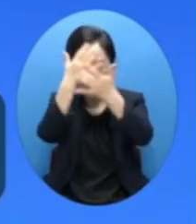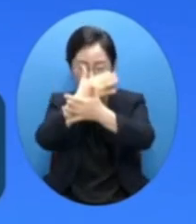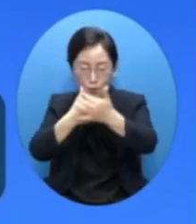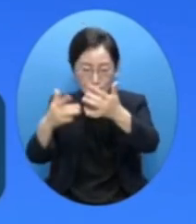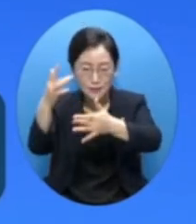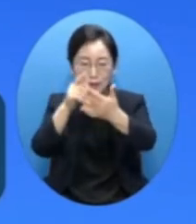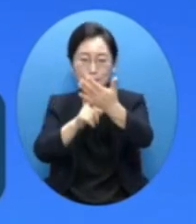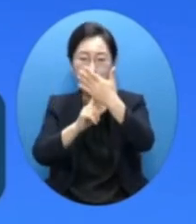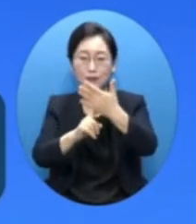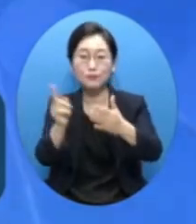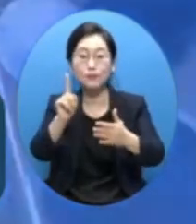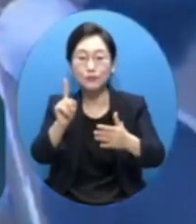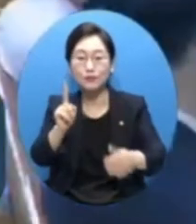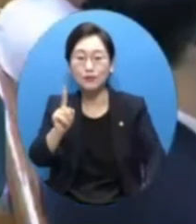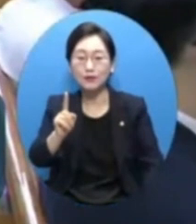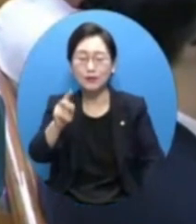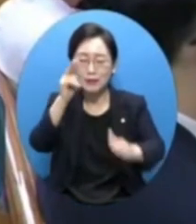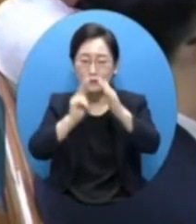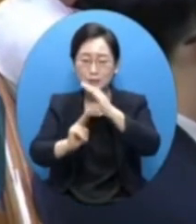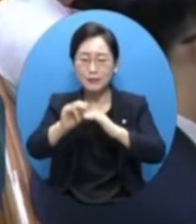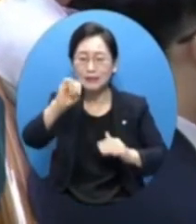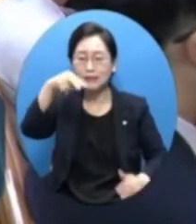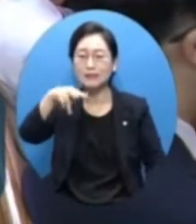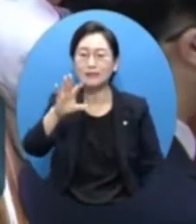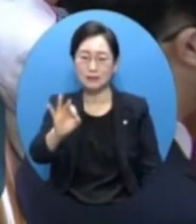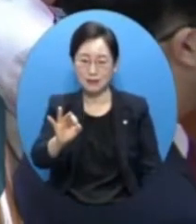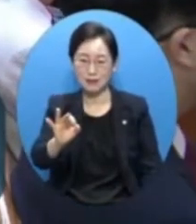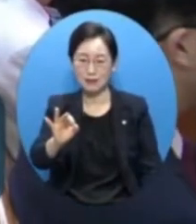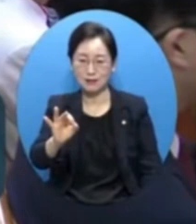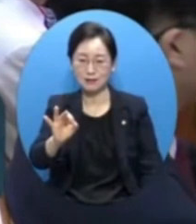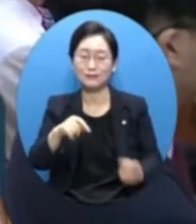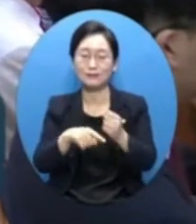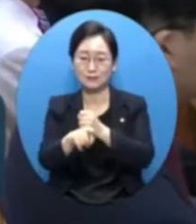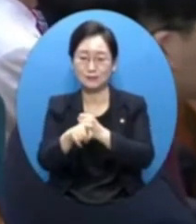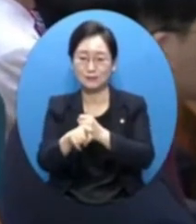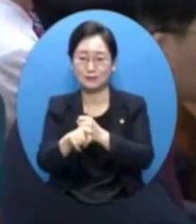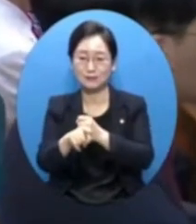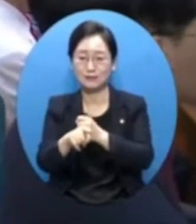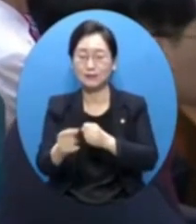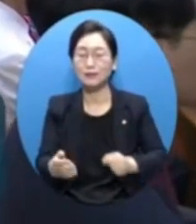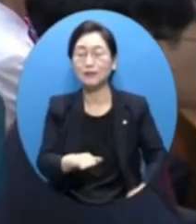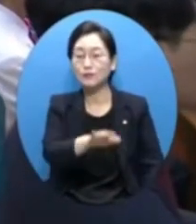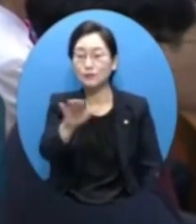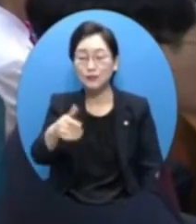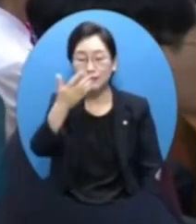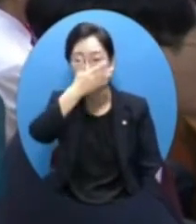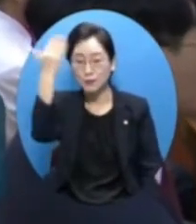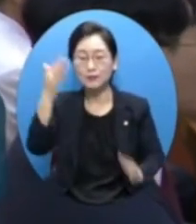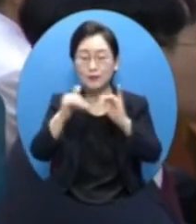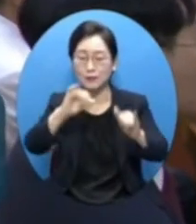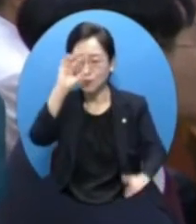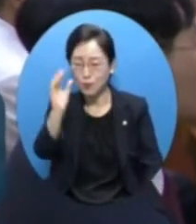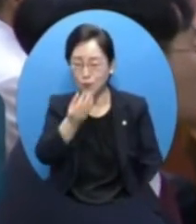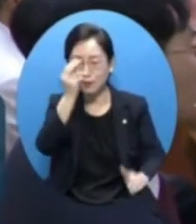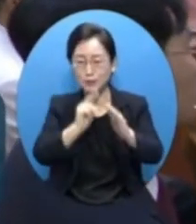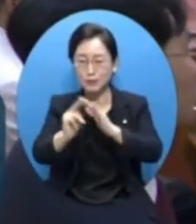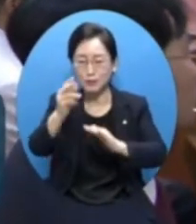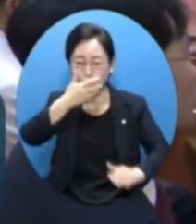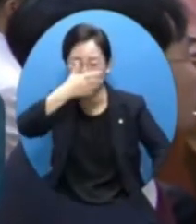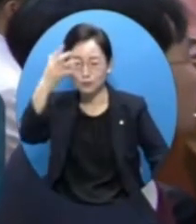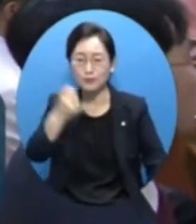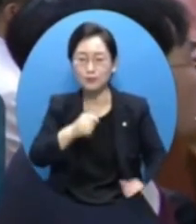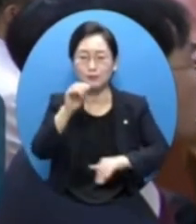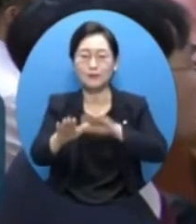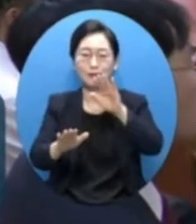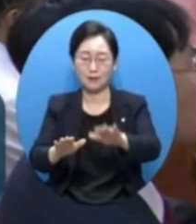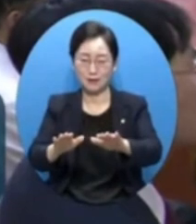환상은 비전, 이상을 본다고 하는 것을 말하는데 우리 젊은이들이 거룩한 비전을 갖고 꿈꾸며 나가게 되는